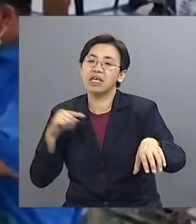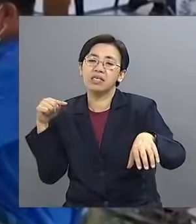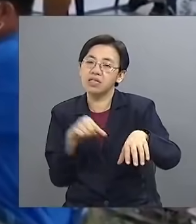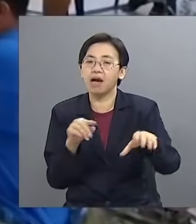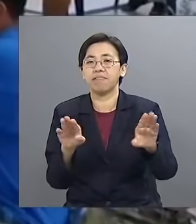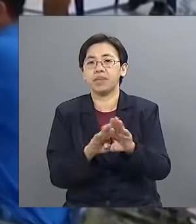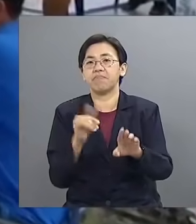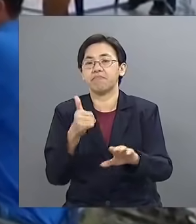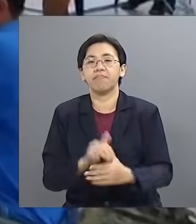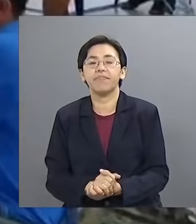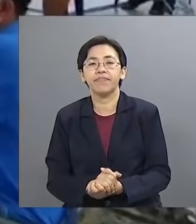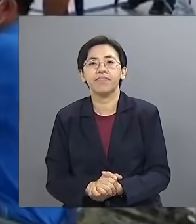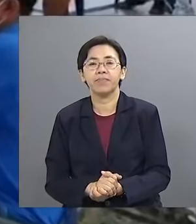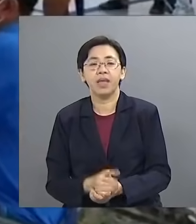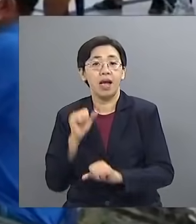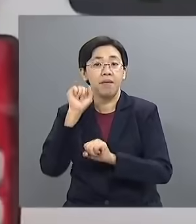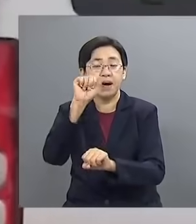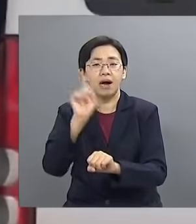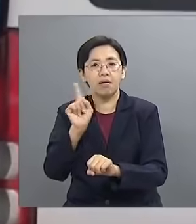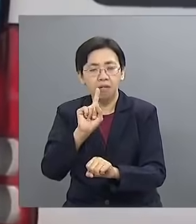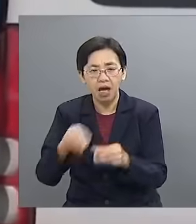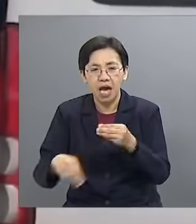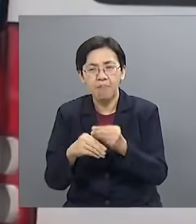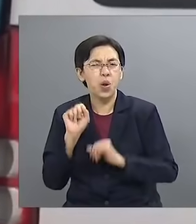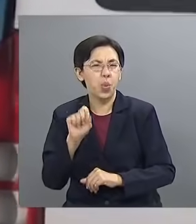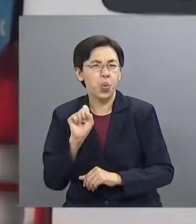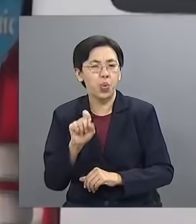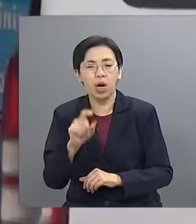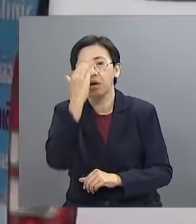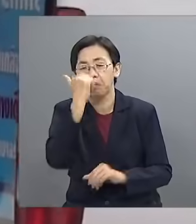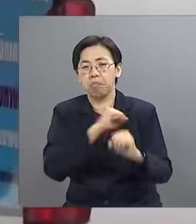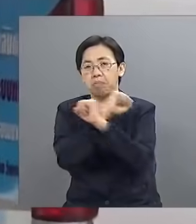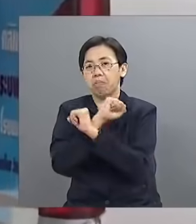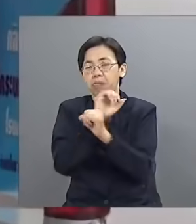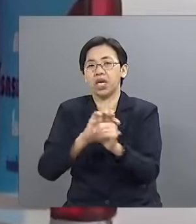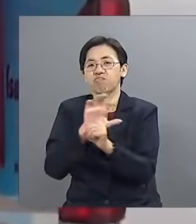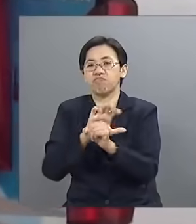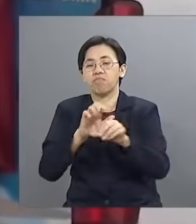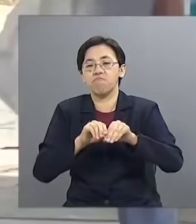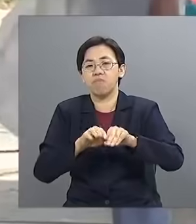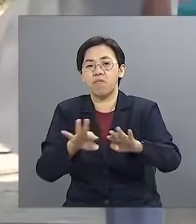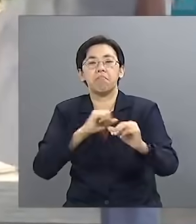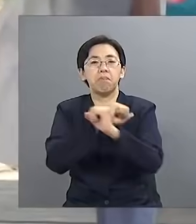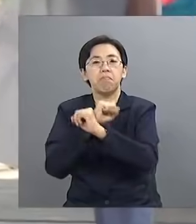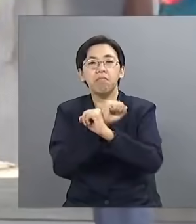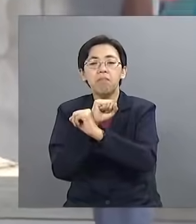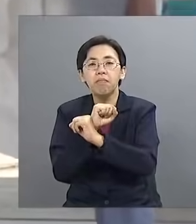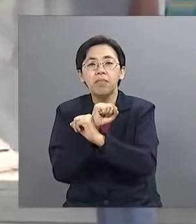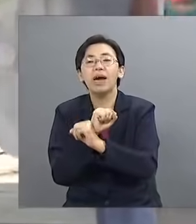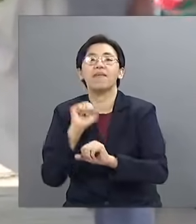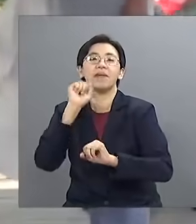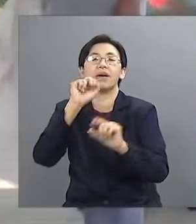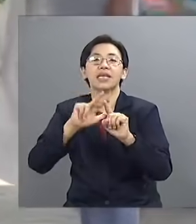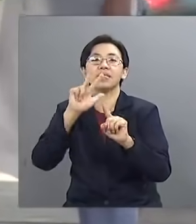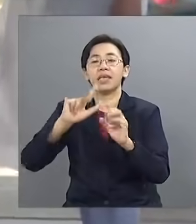ำสั่งดังกล่าวนี้ก็เป็นการเพิ่มมาตรการเร่งด่วนในการป้องกันและควบคุมการแพร่ระบาดของเชื้อโควิด-19 ฉบับที่3มีผลตั้งแต่4